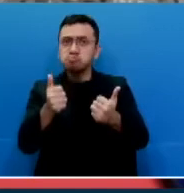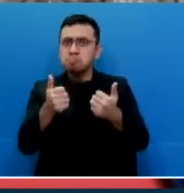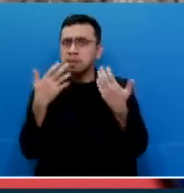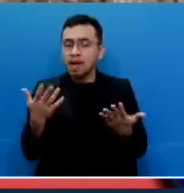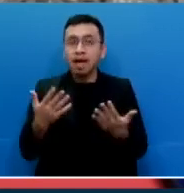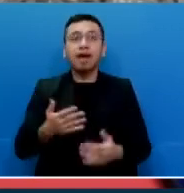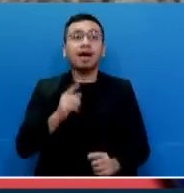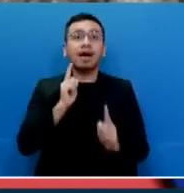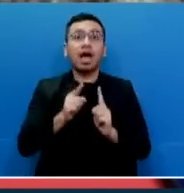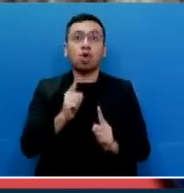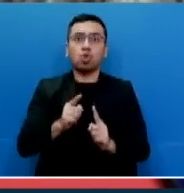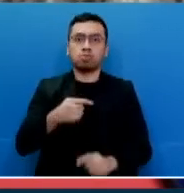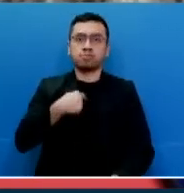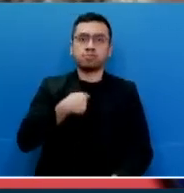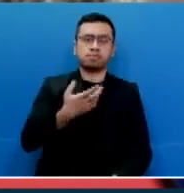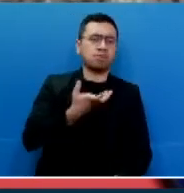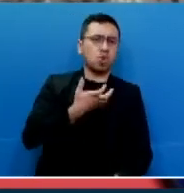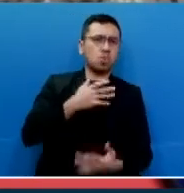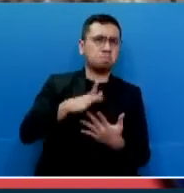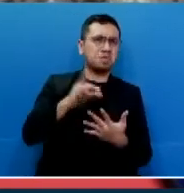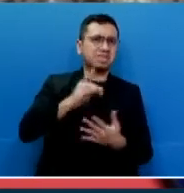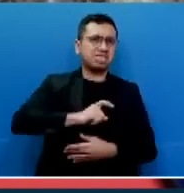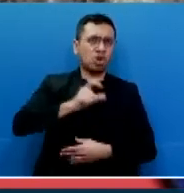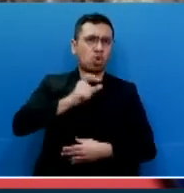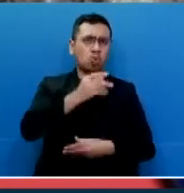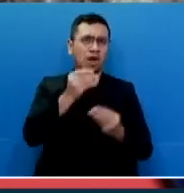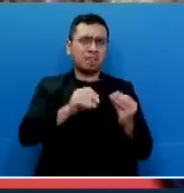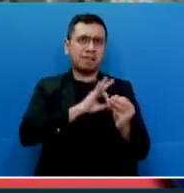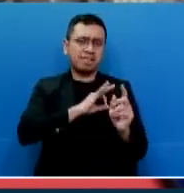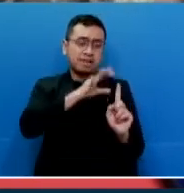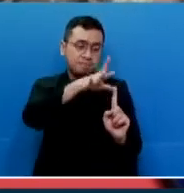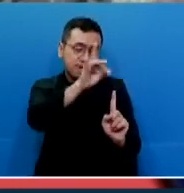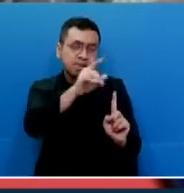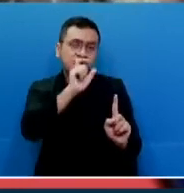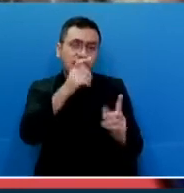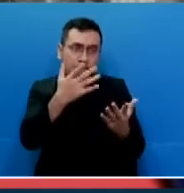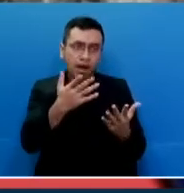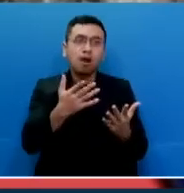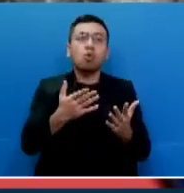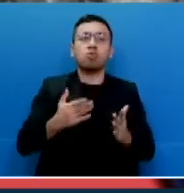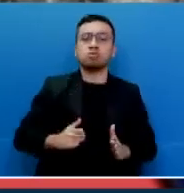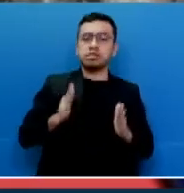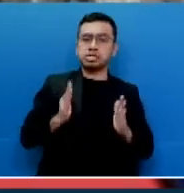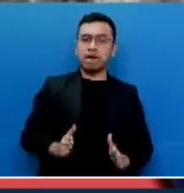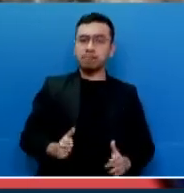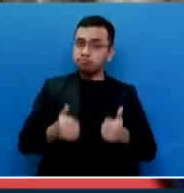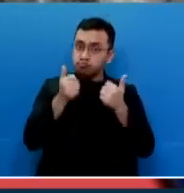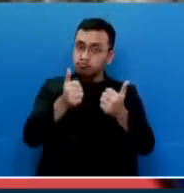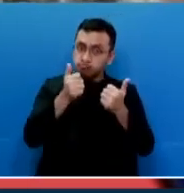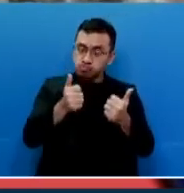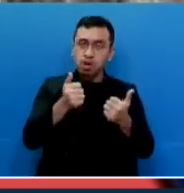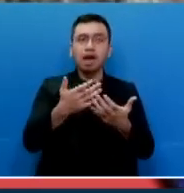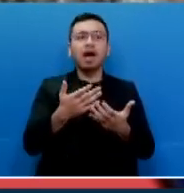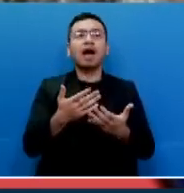memilih wakil presiden yang punya Marwah punya wibawa yang walaupun pembawaannya anak muda tapi tahu di